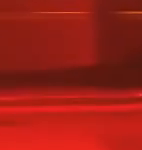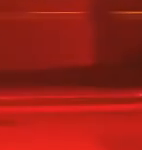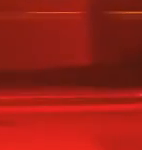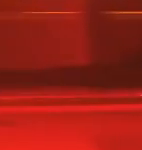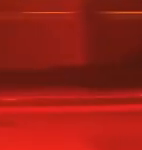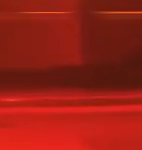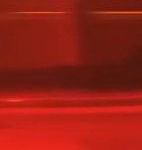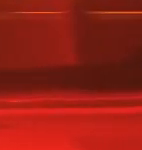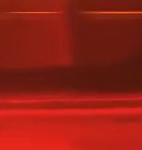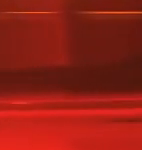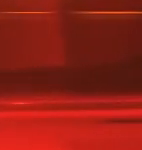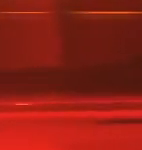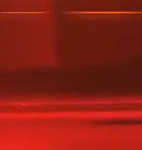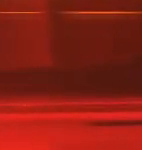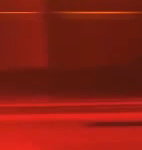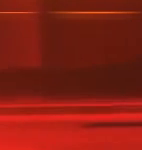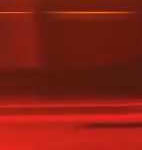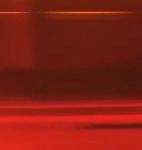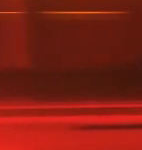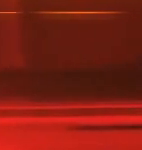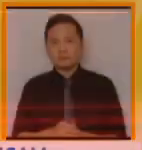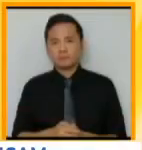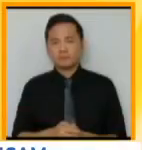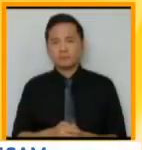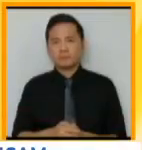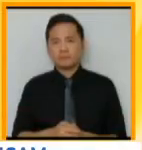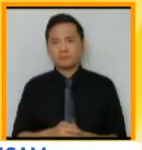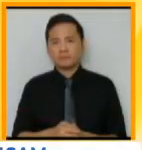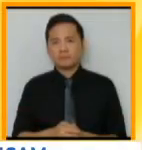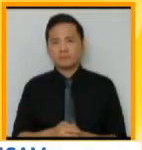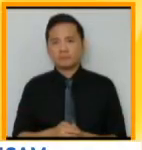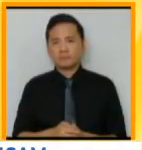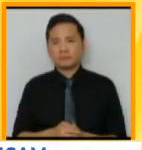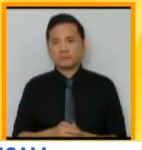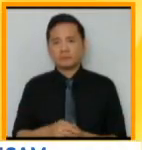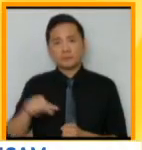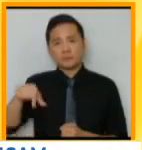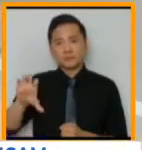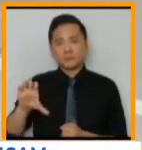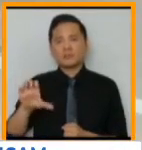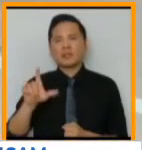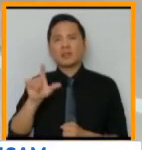balita live si Bam Alegre. Bam!